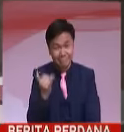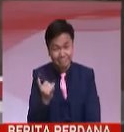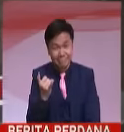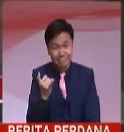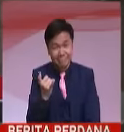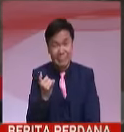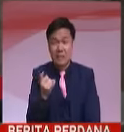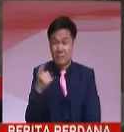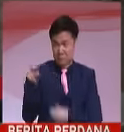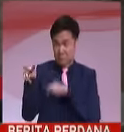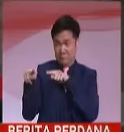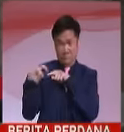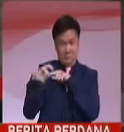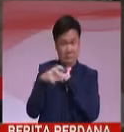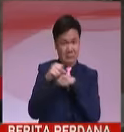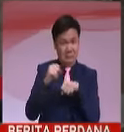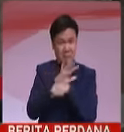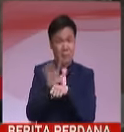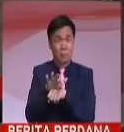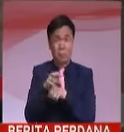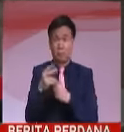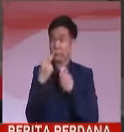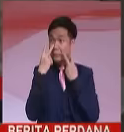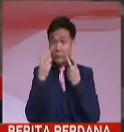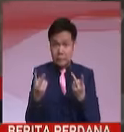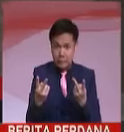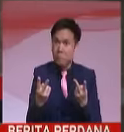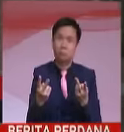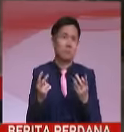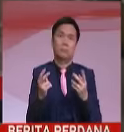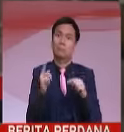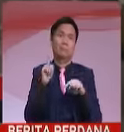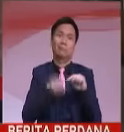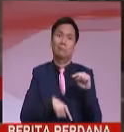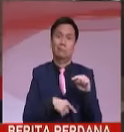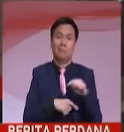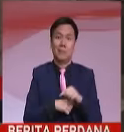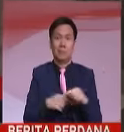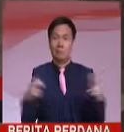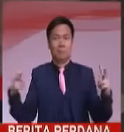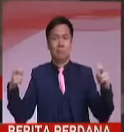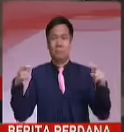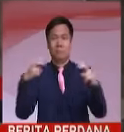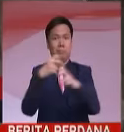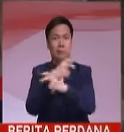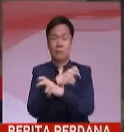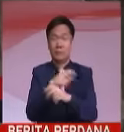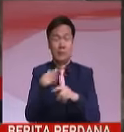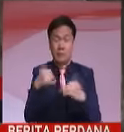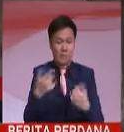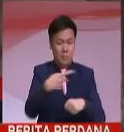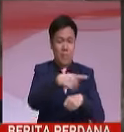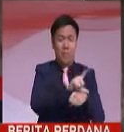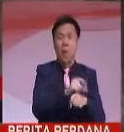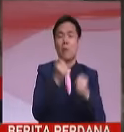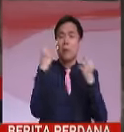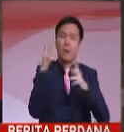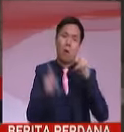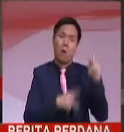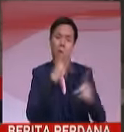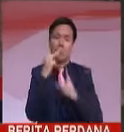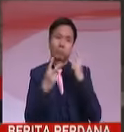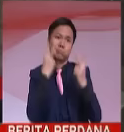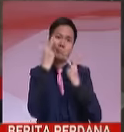eh gue resmi ada dimana-mana nah sebal dan langkah ini adalah pulau plancungan langsung datang